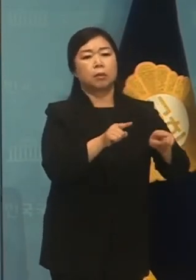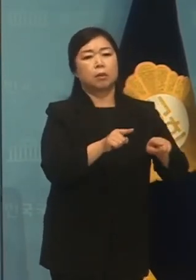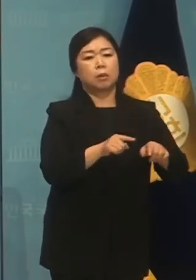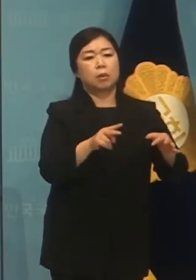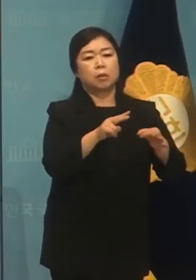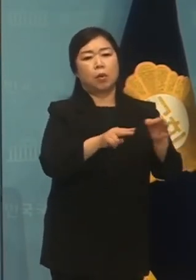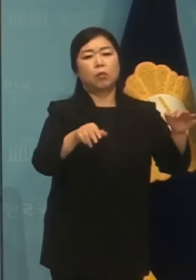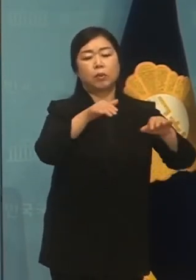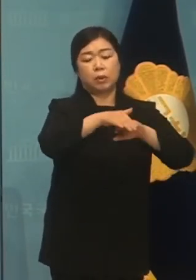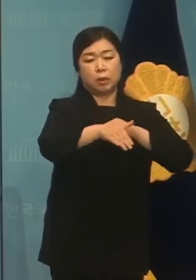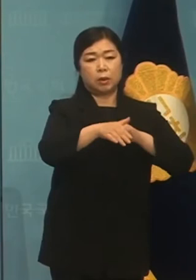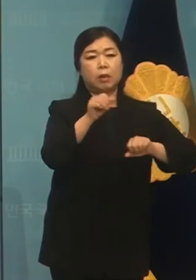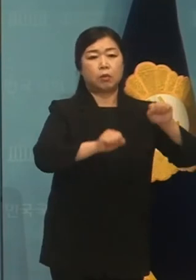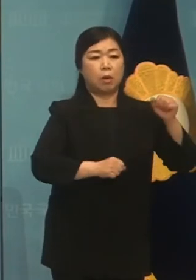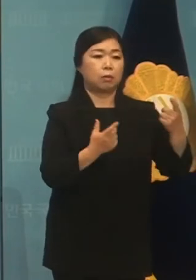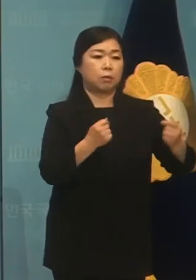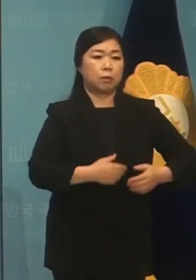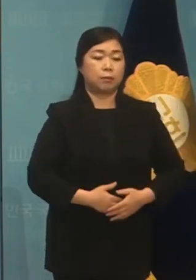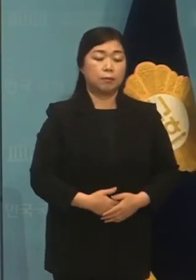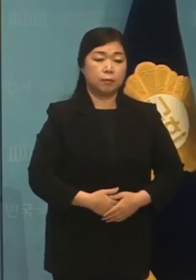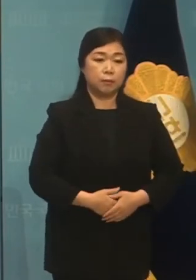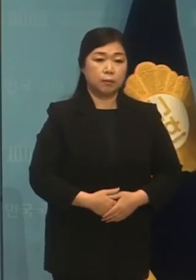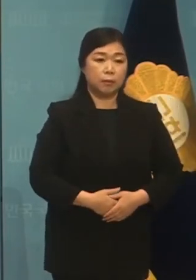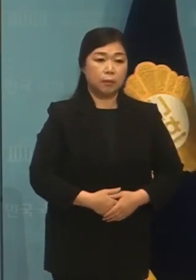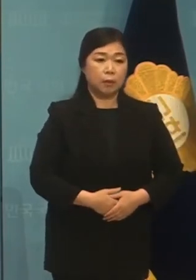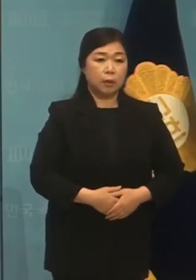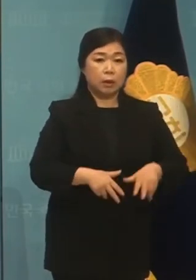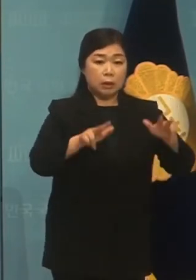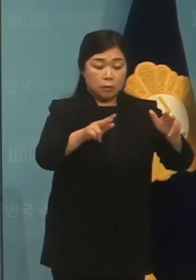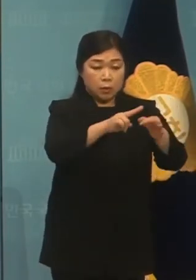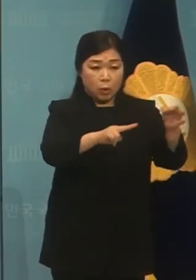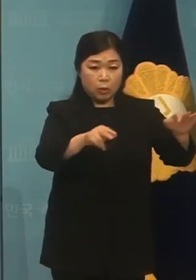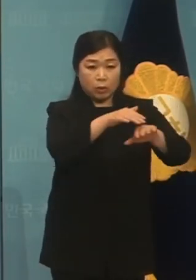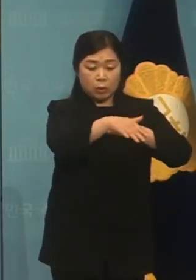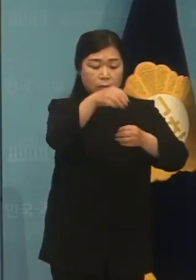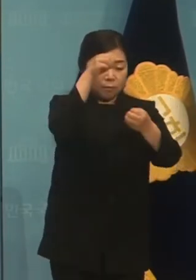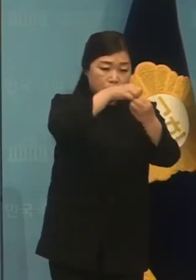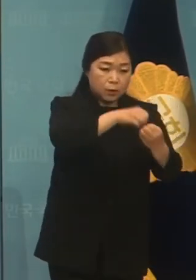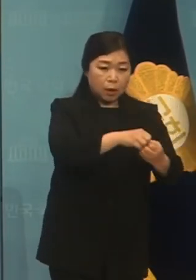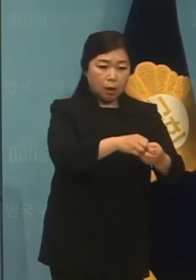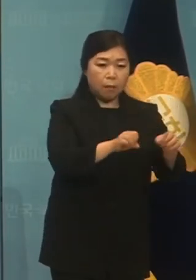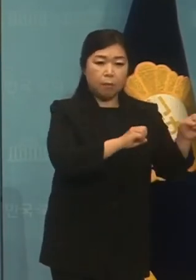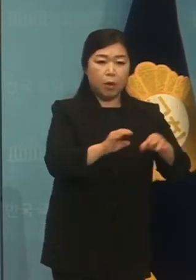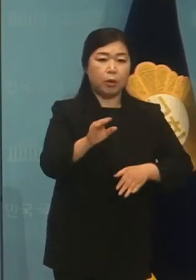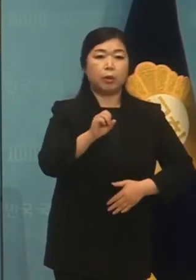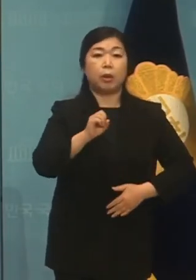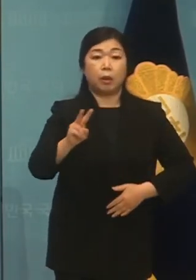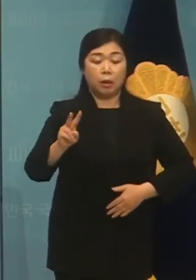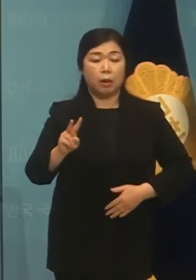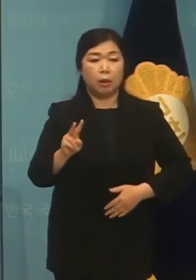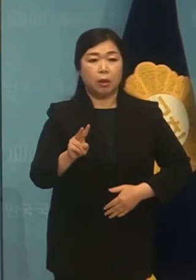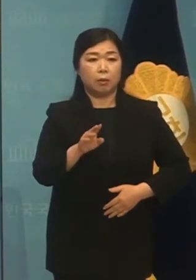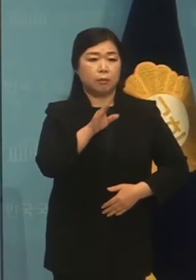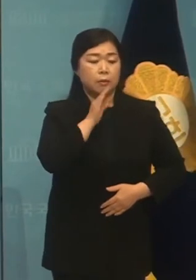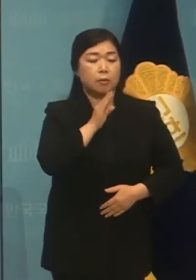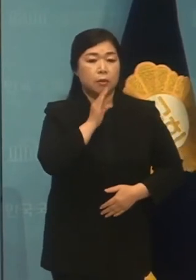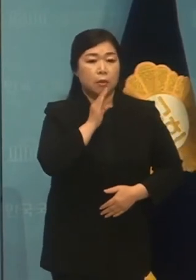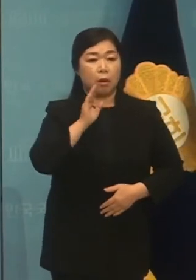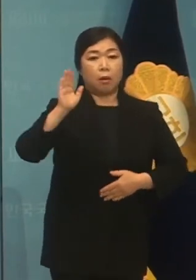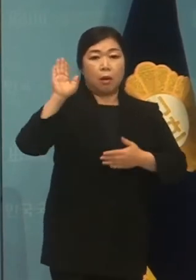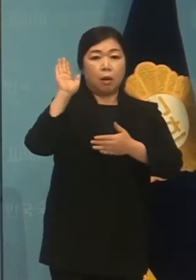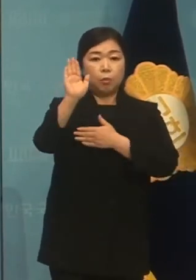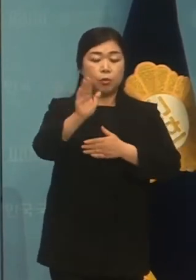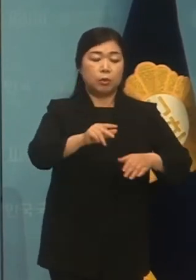여의도 문법이라고 생각을 합니다. 이런 여의도 문법에서 벗어나야 그래야 비로소